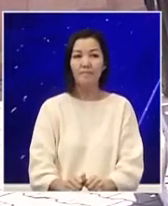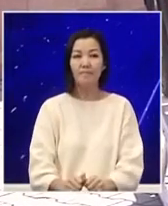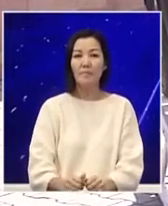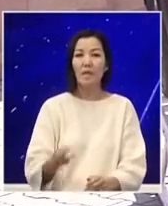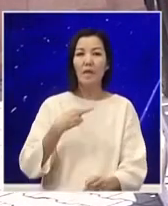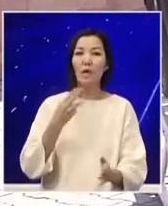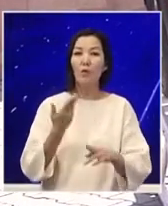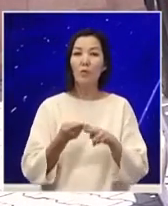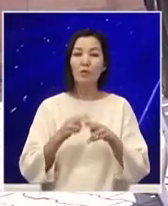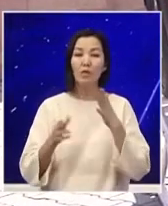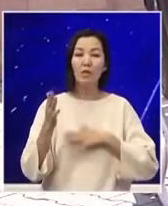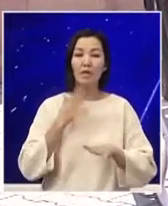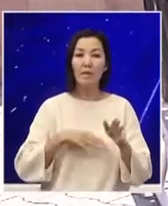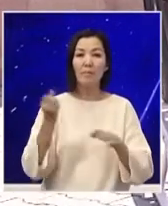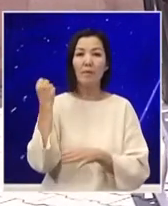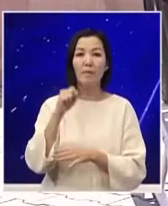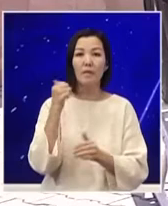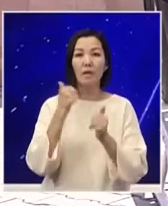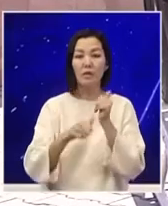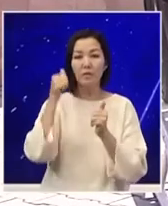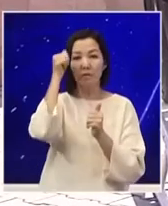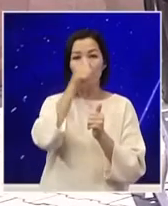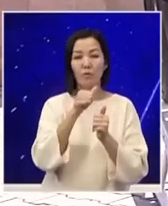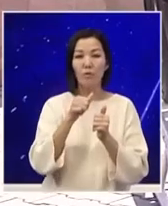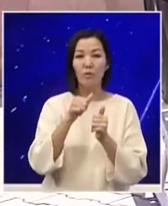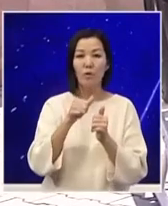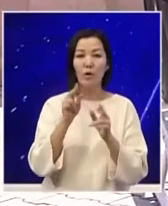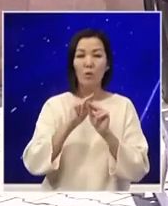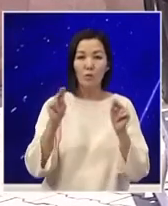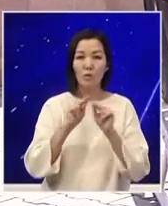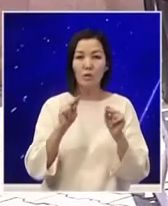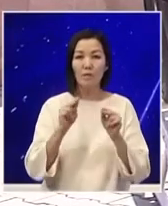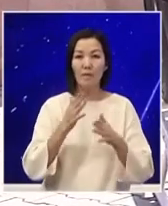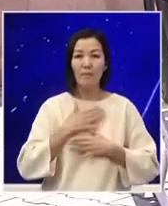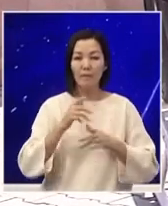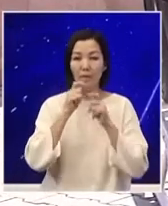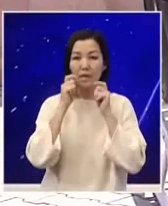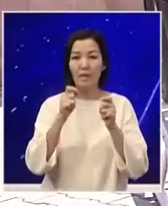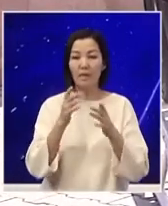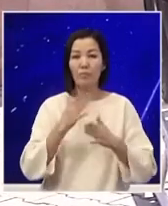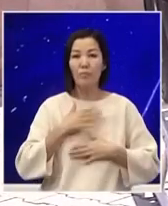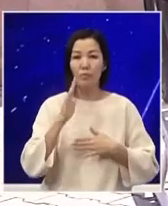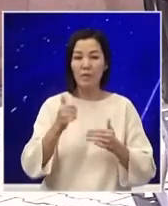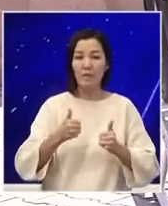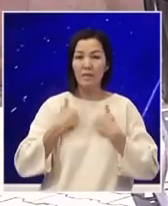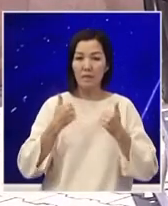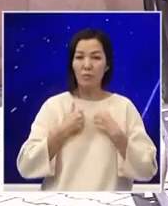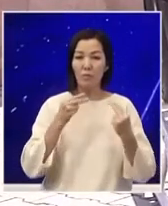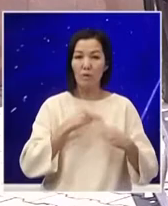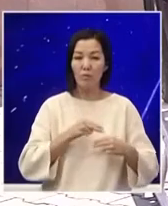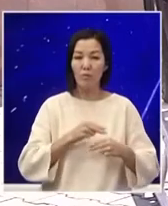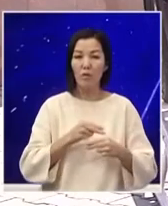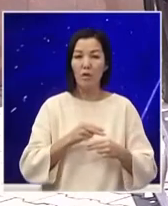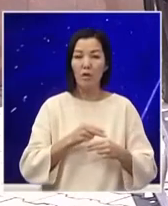Я очень рад, что стал победителем ежегодного конкурса среди учителей. Я думаю, что эта награда станет для меня стимулом к дальнейшей работе, к